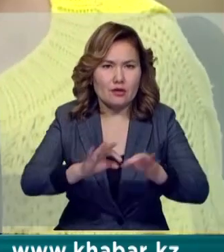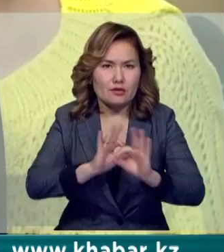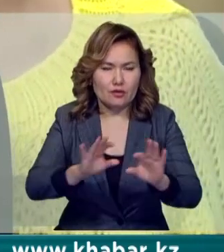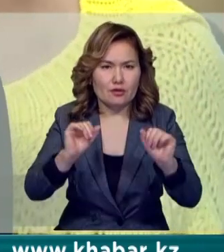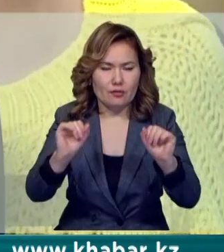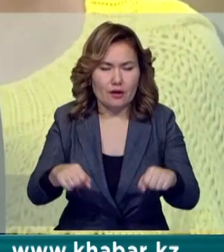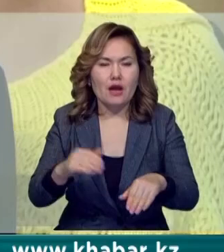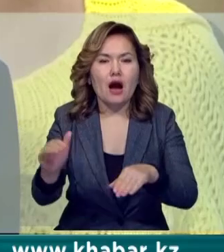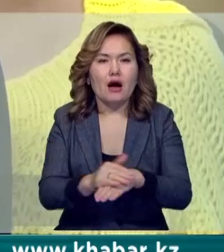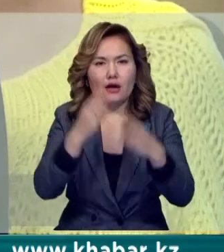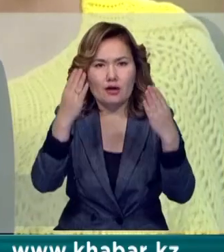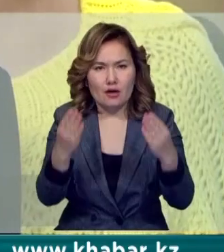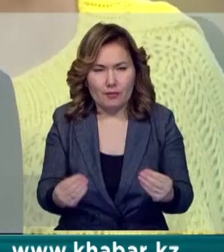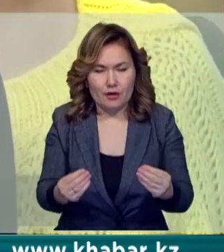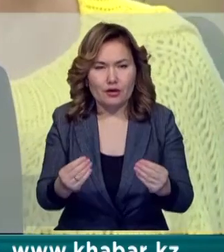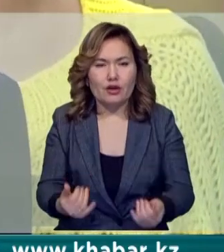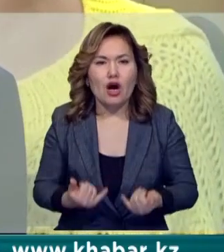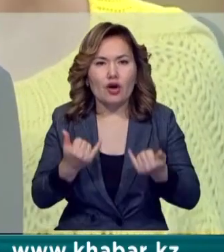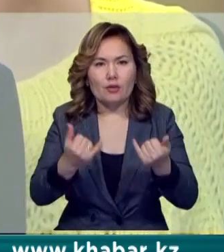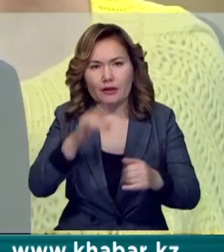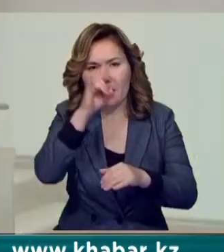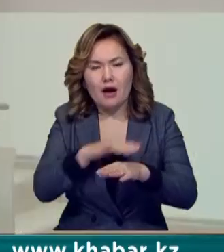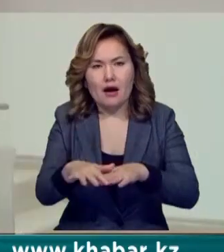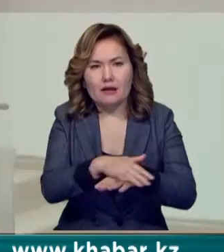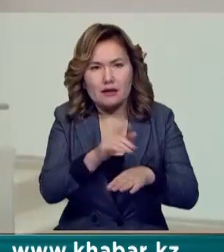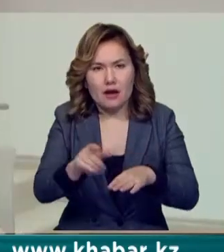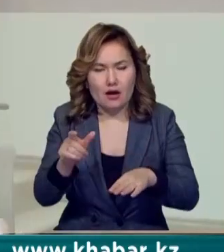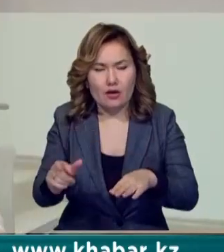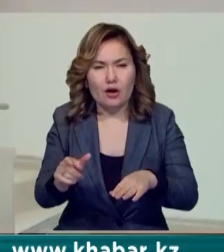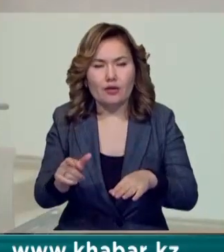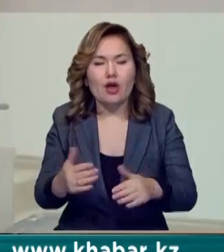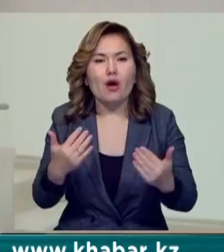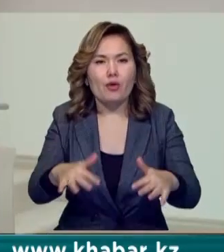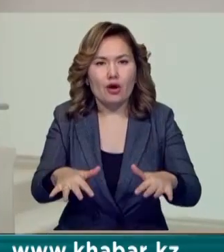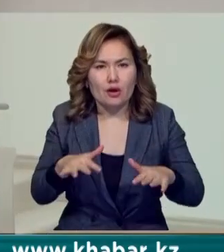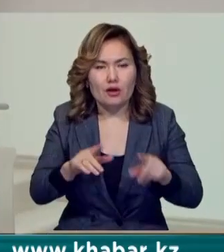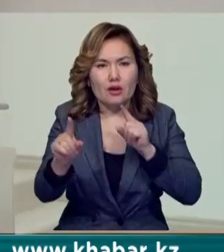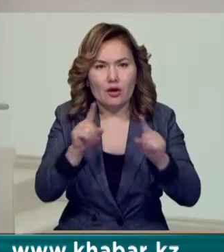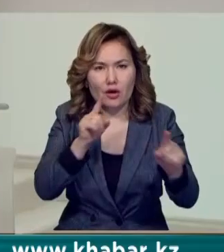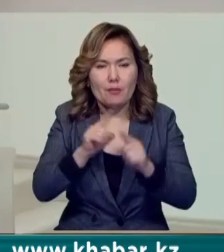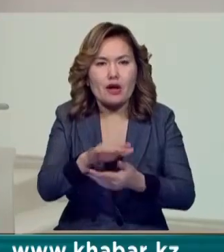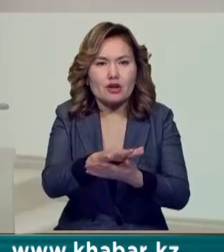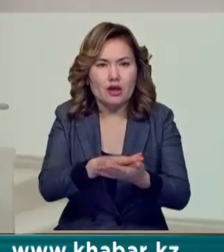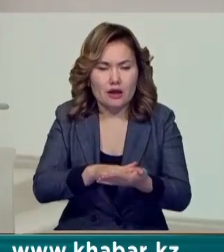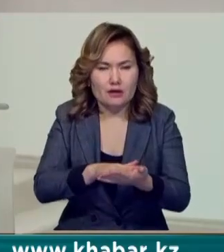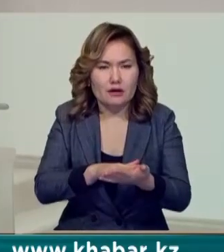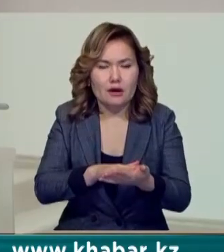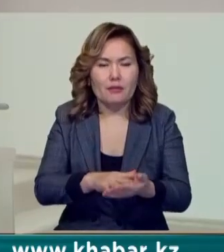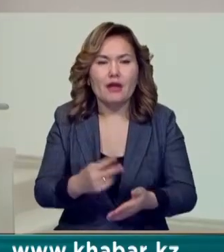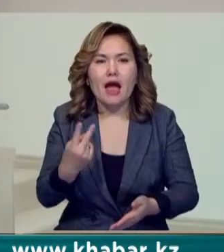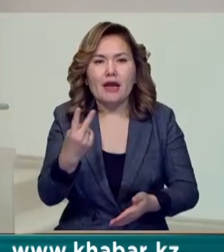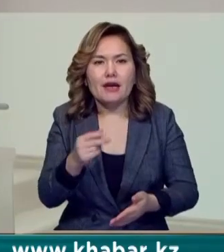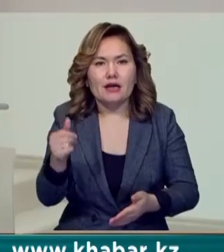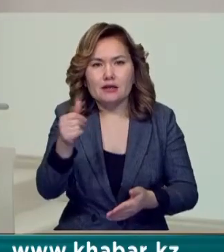Қайырлы күн, Азамат, қайырлы күн, құрметті көрермен. Өздеріңіз көріп отырғандай, үкімет сағаты әлі де жалғасып жатыр. Яғни 2 сағаттан